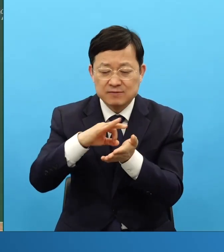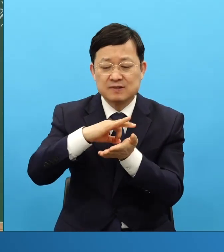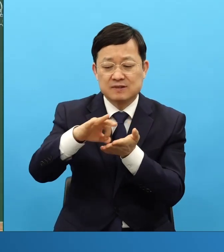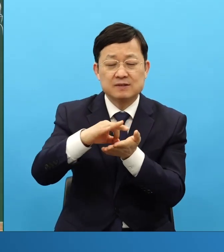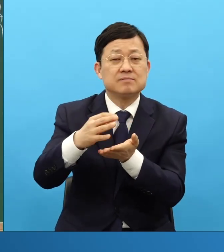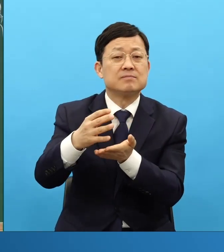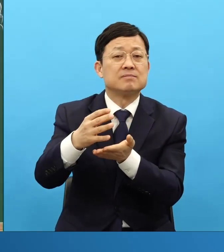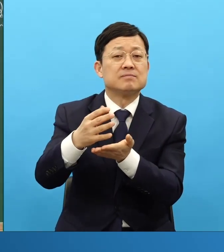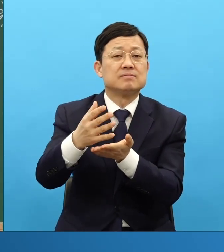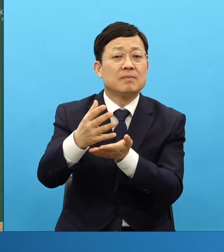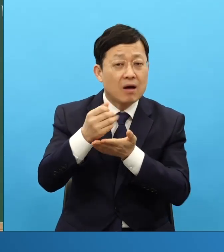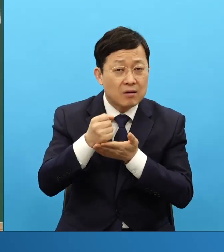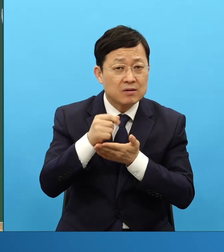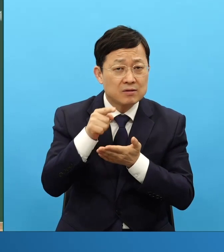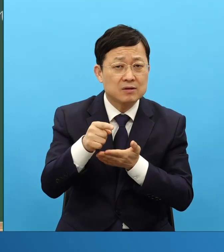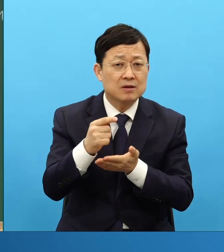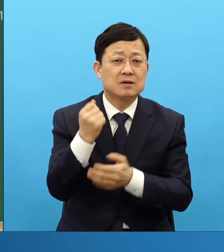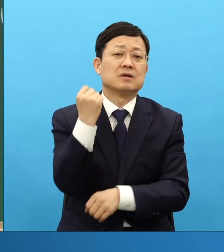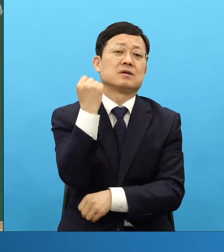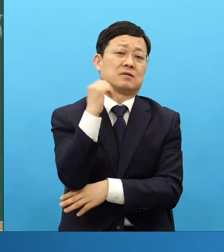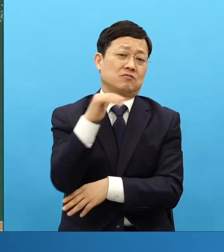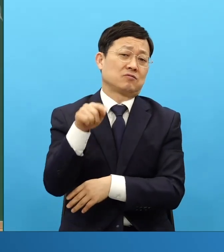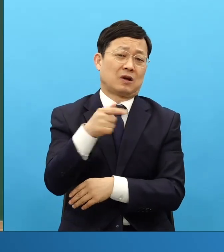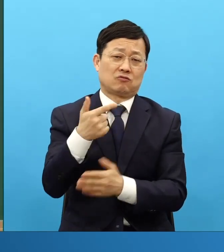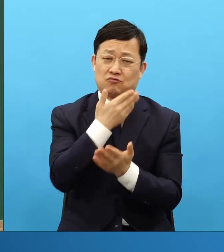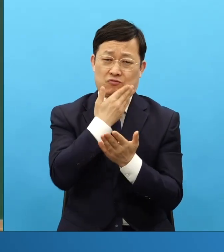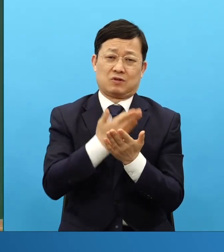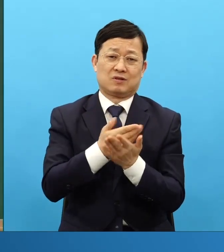그게 기준입니다. That is the standard. 그러니까